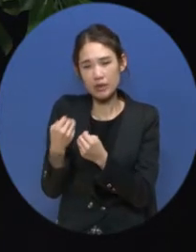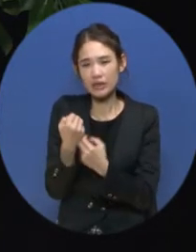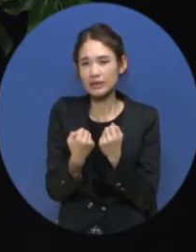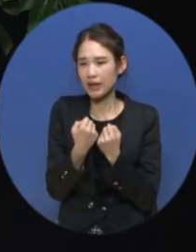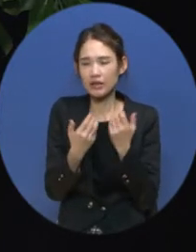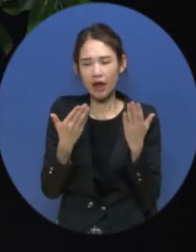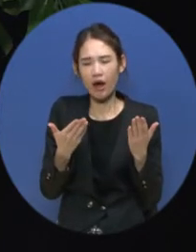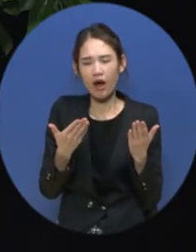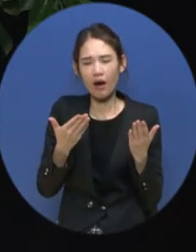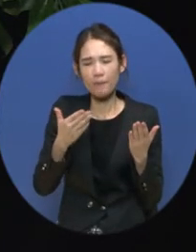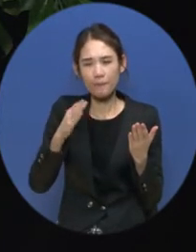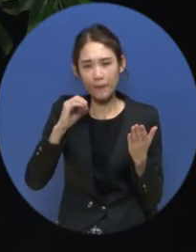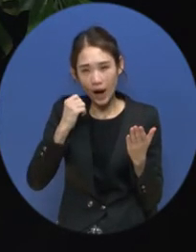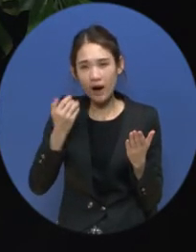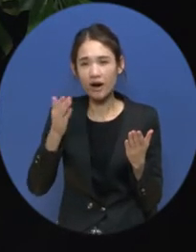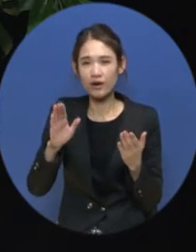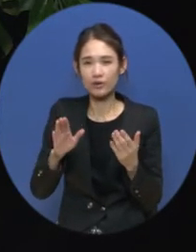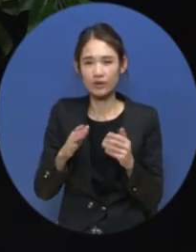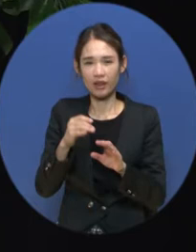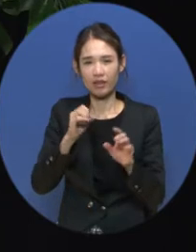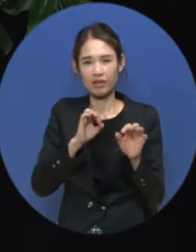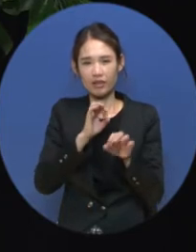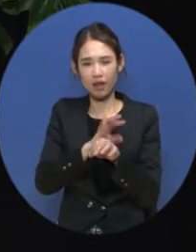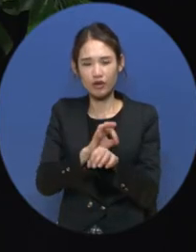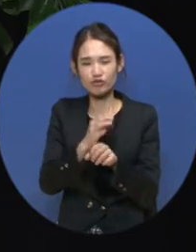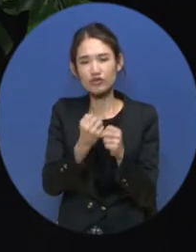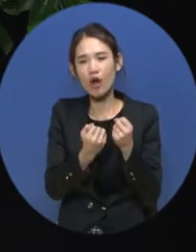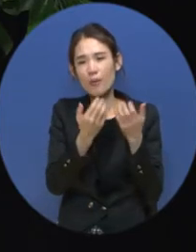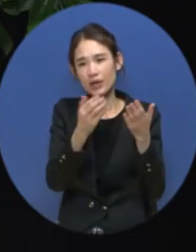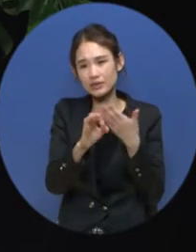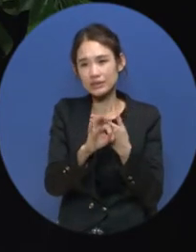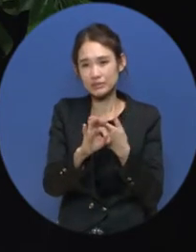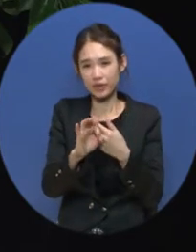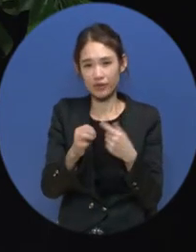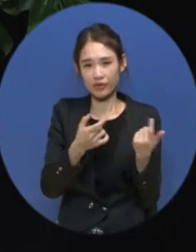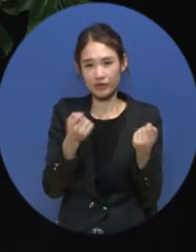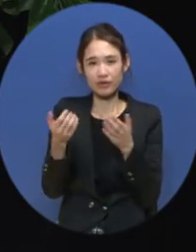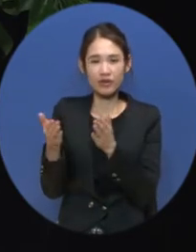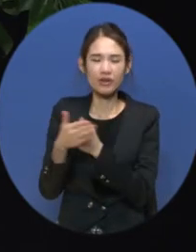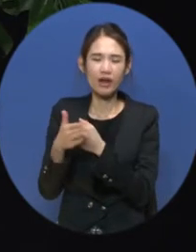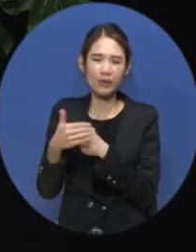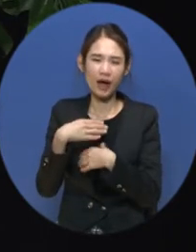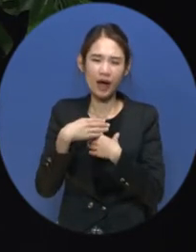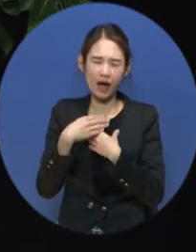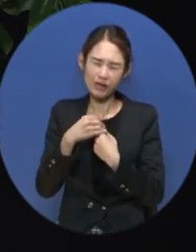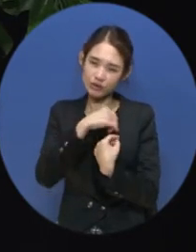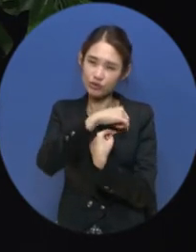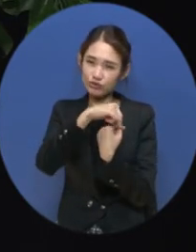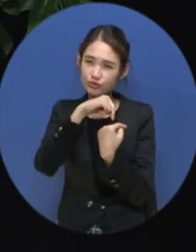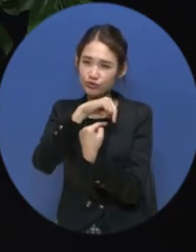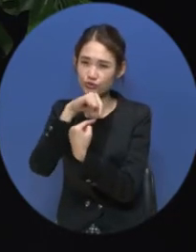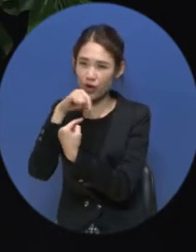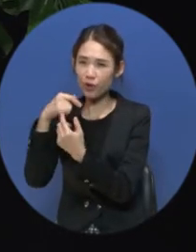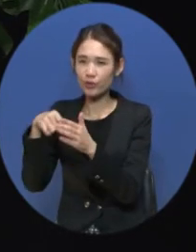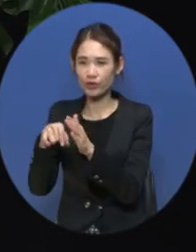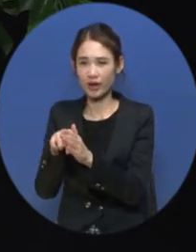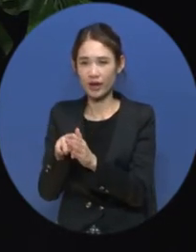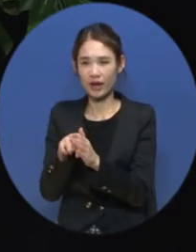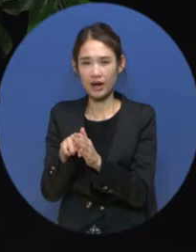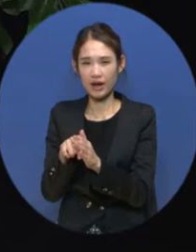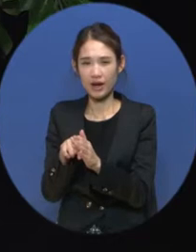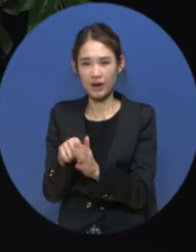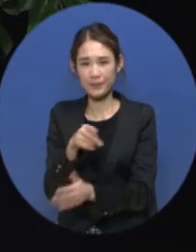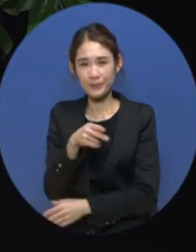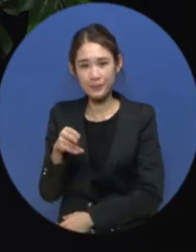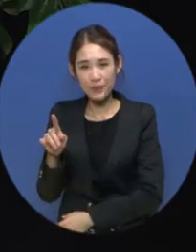못 드리지만, 제가 대충 얘기 들으면 그러기 때문에 우리가 안정적으로 운영을 하기 위해서는 그런